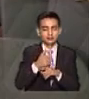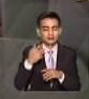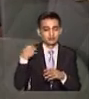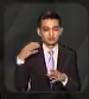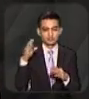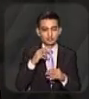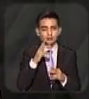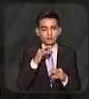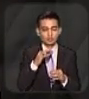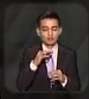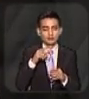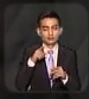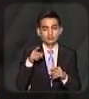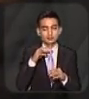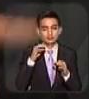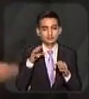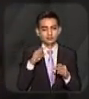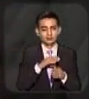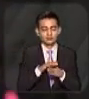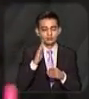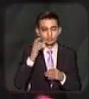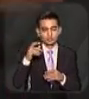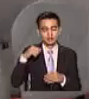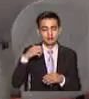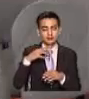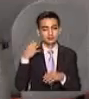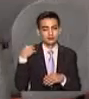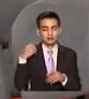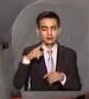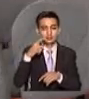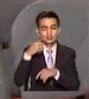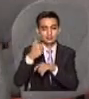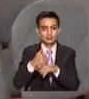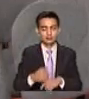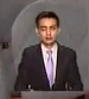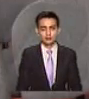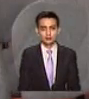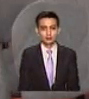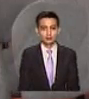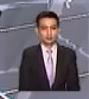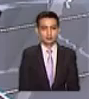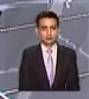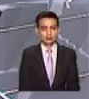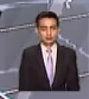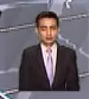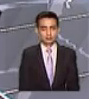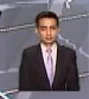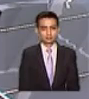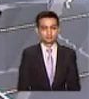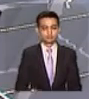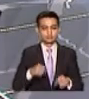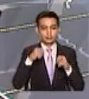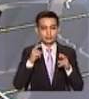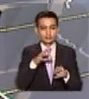это уже решать следствие. Бахром Абдуллаев, Виталий Заинтинов, Информбюро, Шымкент.